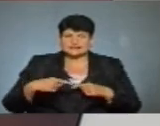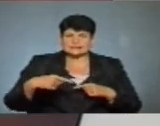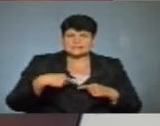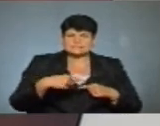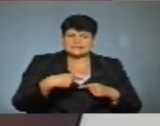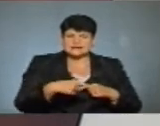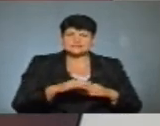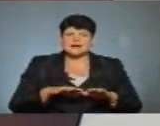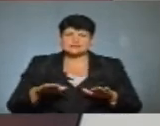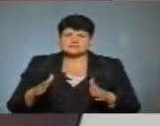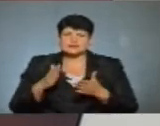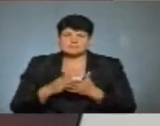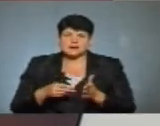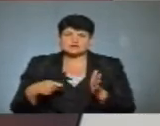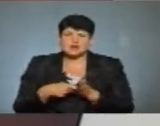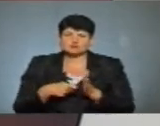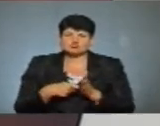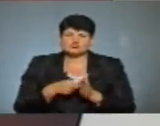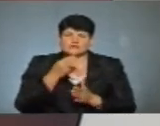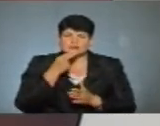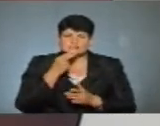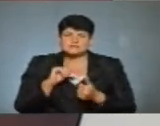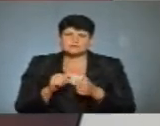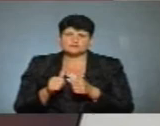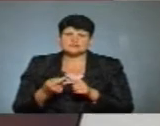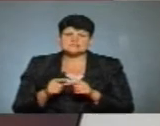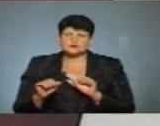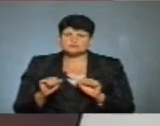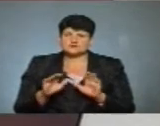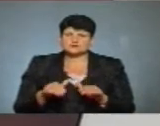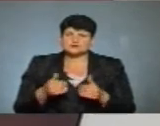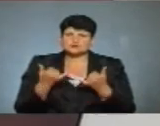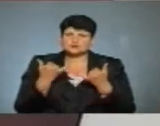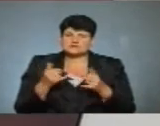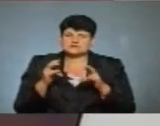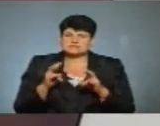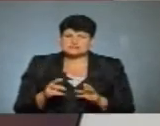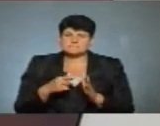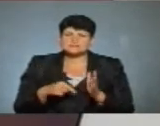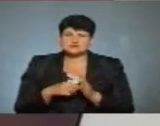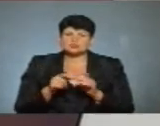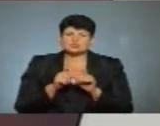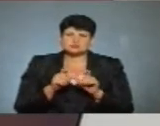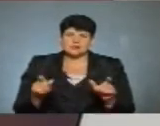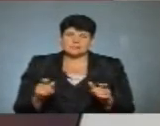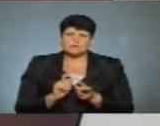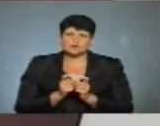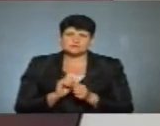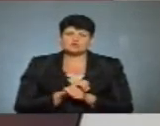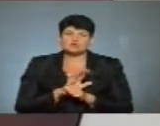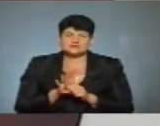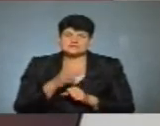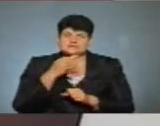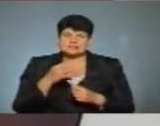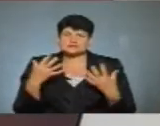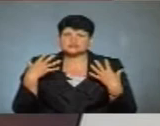діти мають харчуватися позмінно. Таке розпорядження дали сьогодні на засіданні міського штабу боротьби з коронавірусом, розповіла